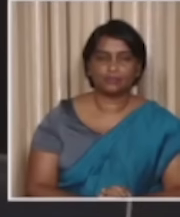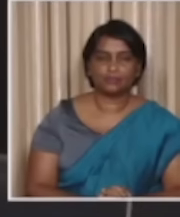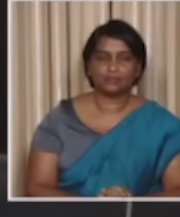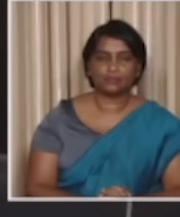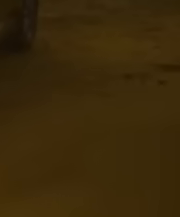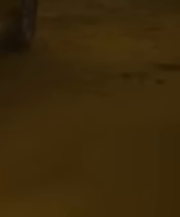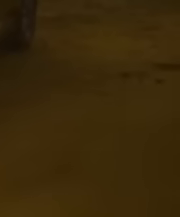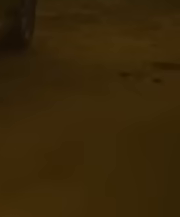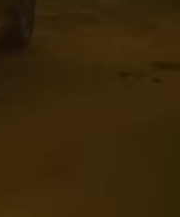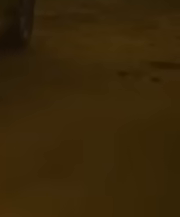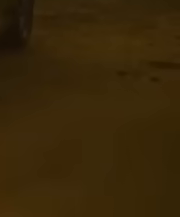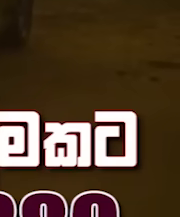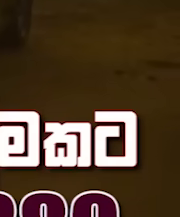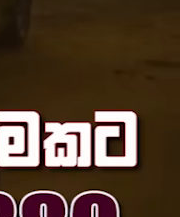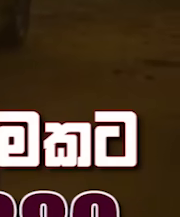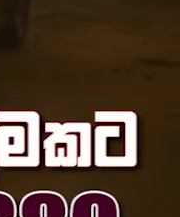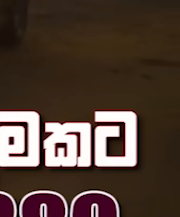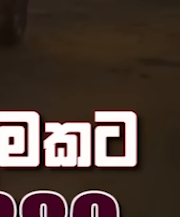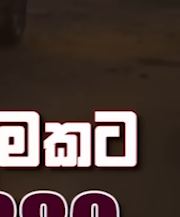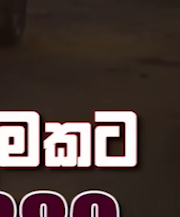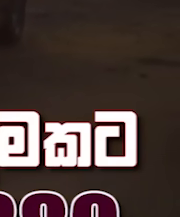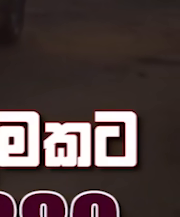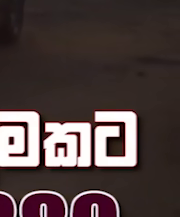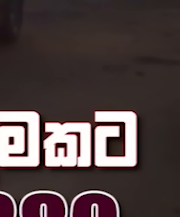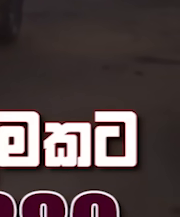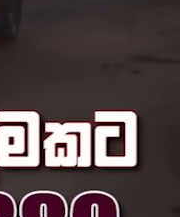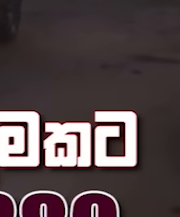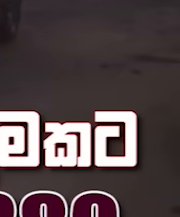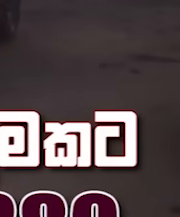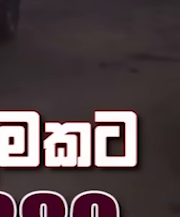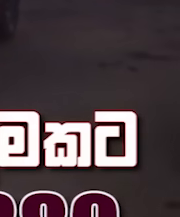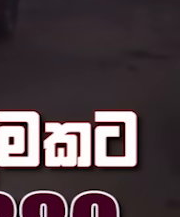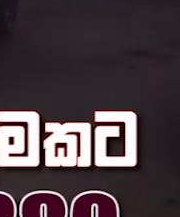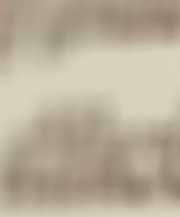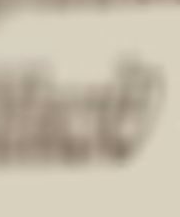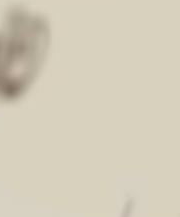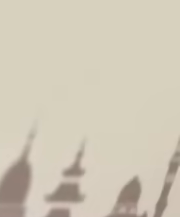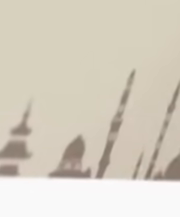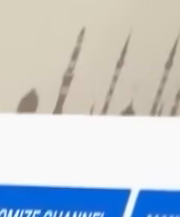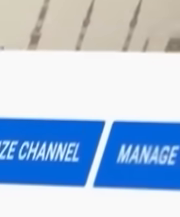ලීෆ් කාර්කේ බැටරි ප්‍රශ්නට ලයිෆ් ටයිම් විසඳුම ලීෆ් හවුස් අමතන්න.